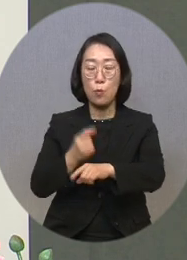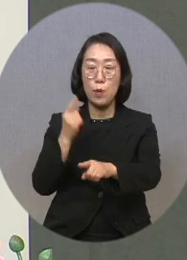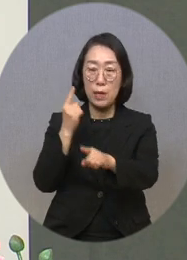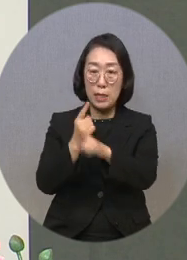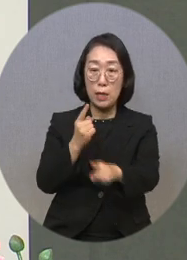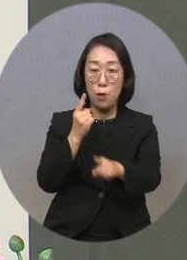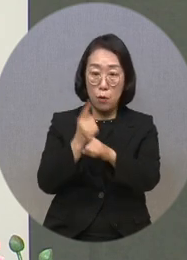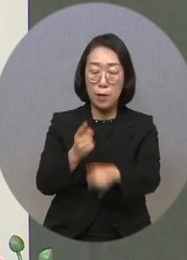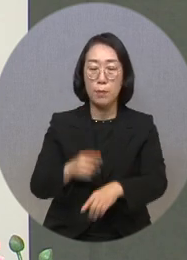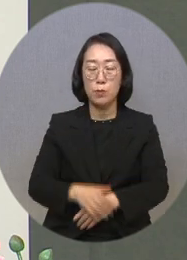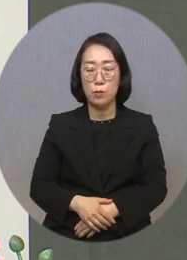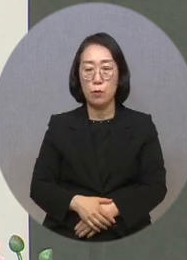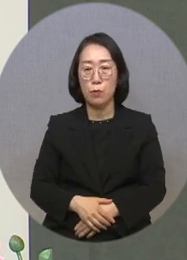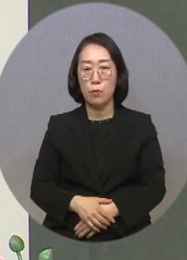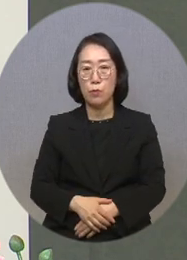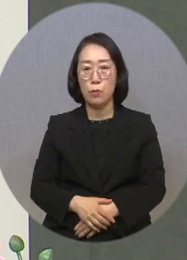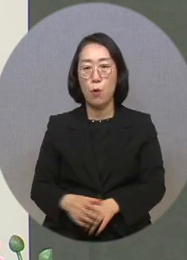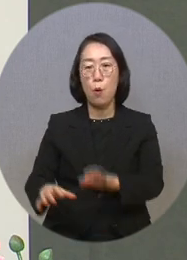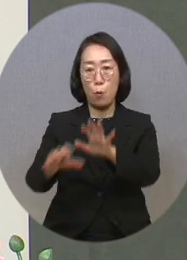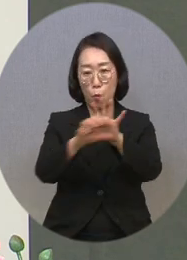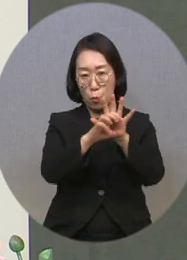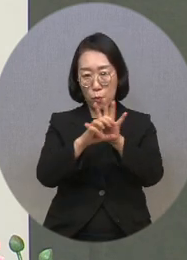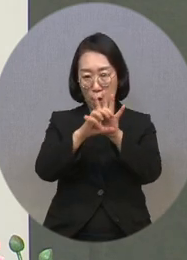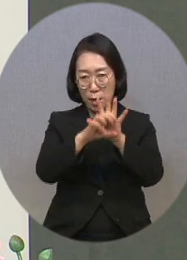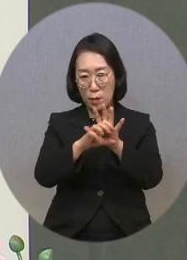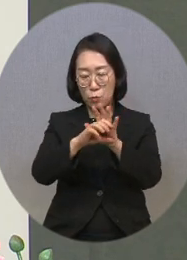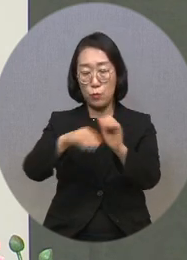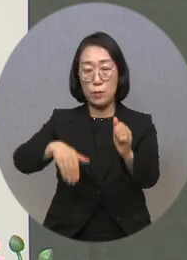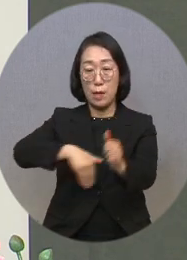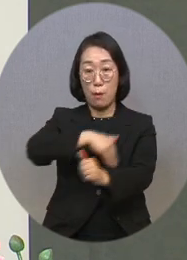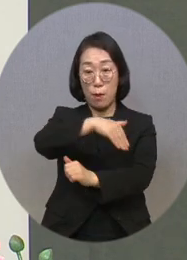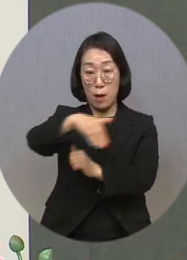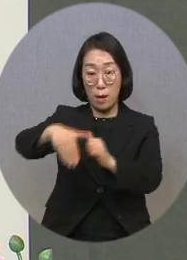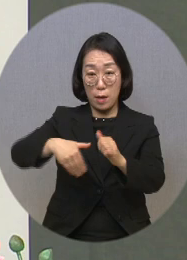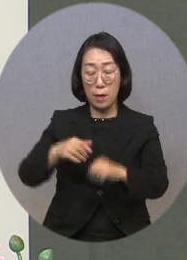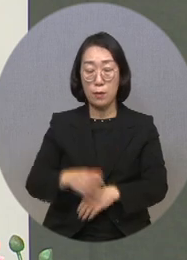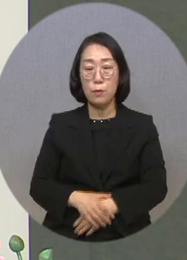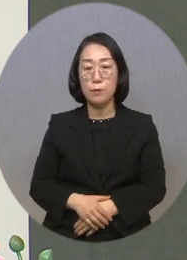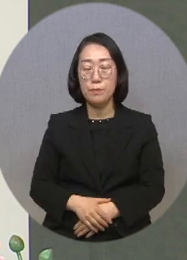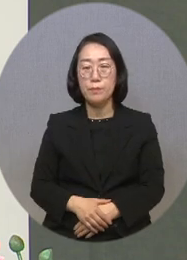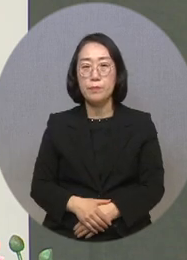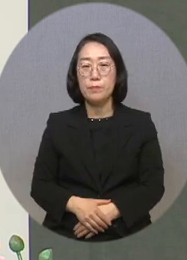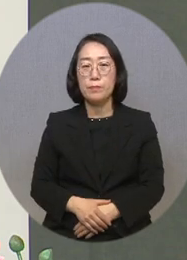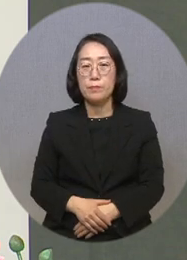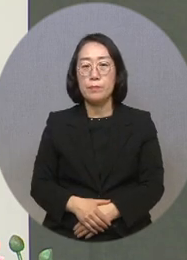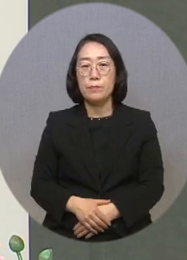이겨내면서 특히 또 코로나19 사태에 뭐